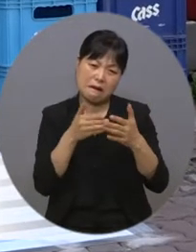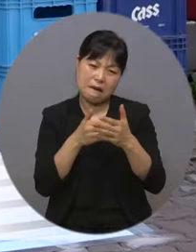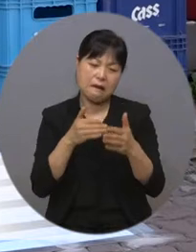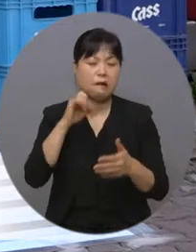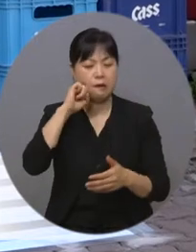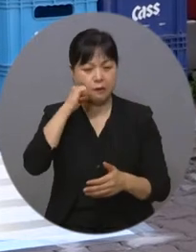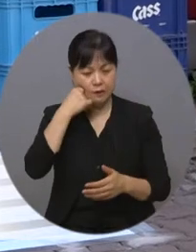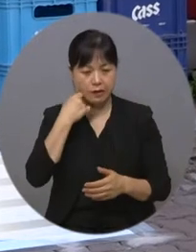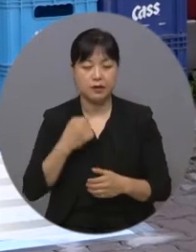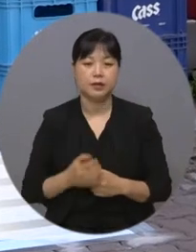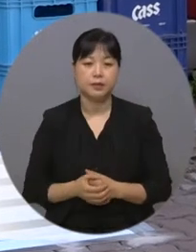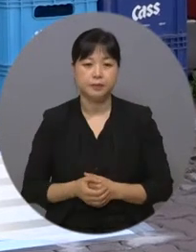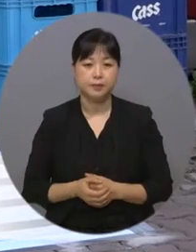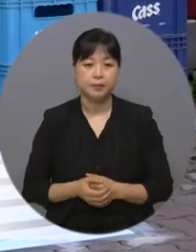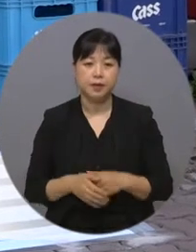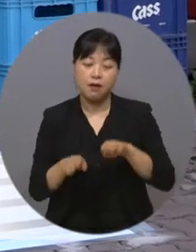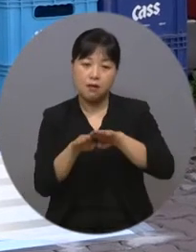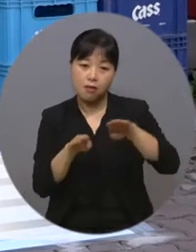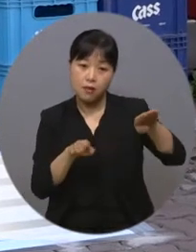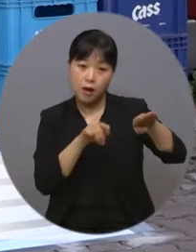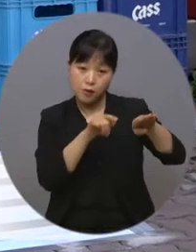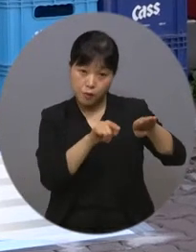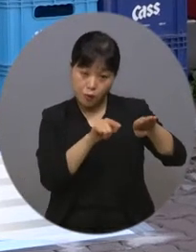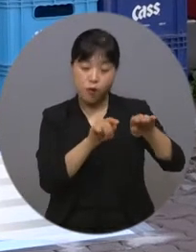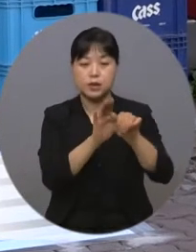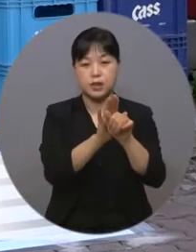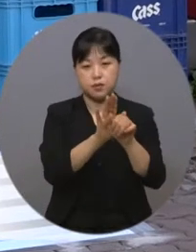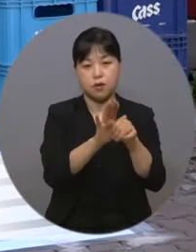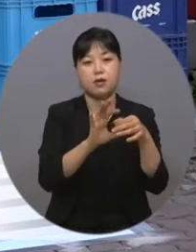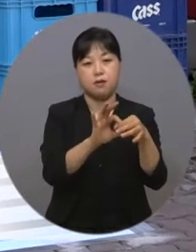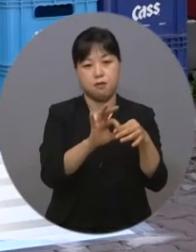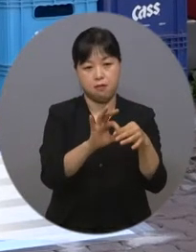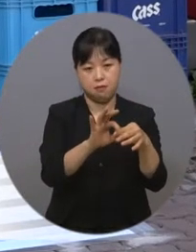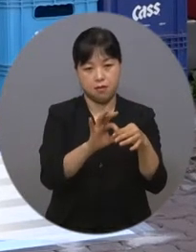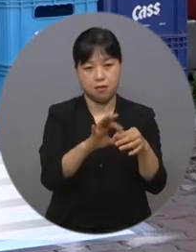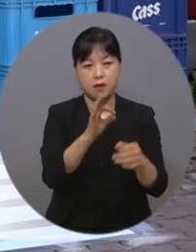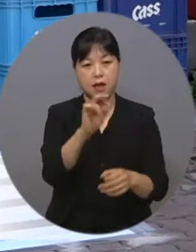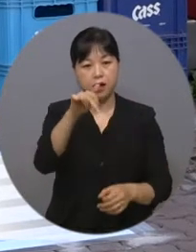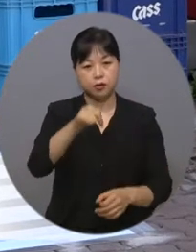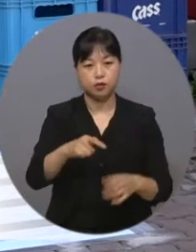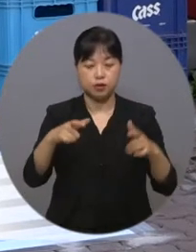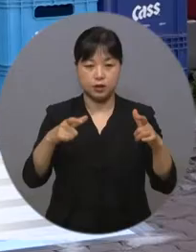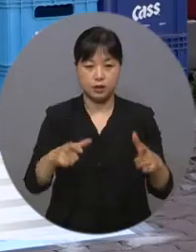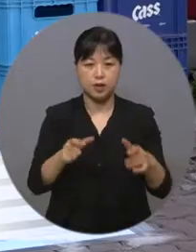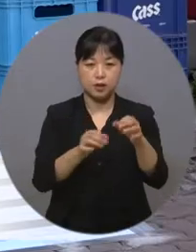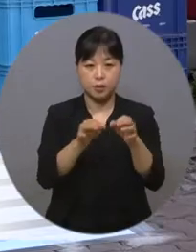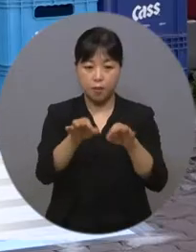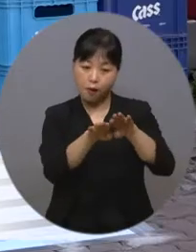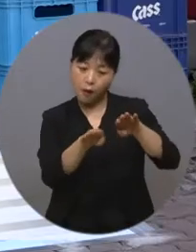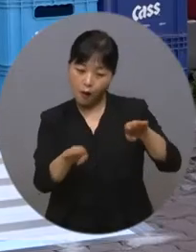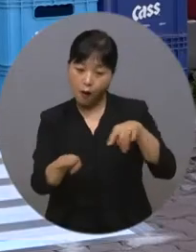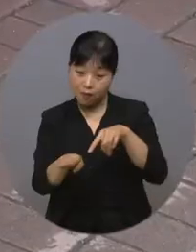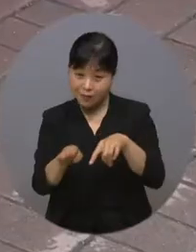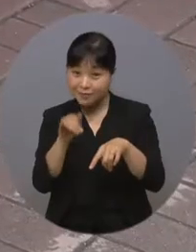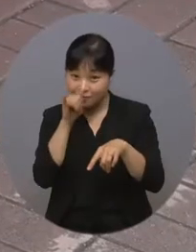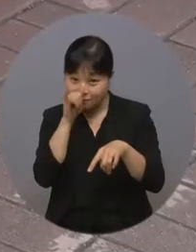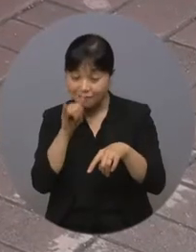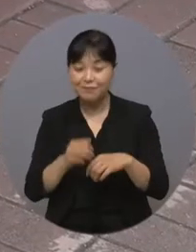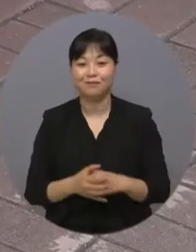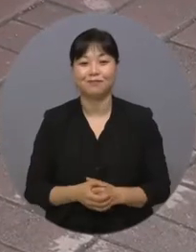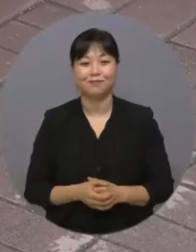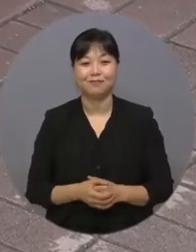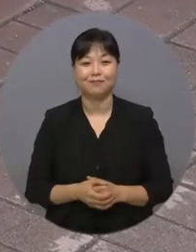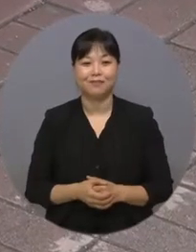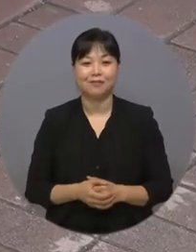어렵습니다. 경사로 보급 지원 사업으로 인하여 우리 양주시의 점포가 이렇게 경사로 설치되었습니다. 작은